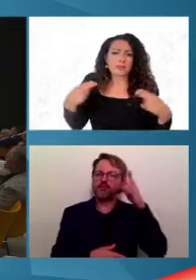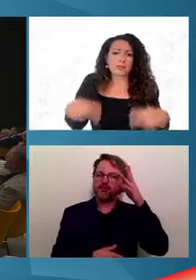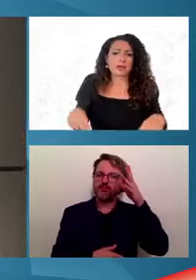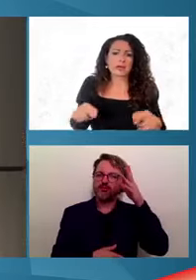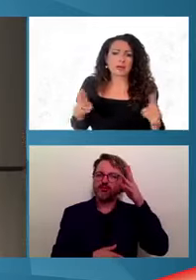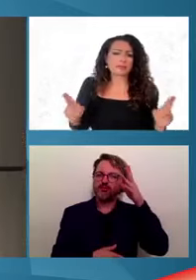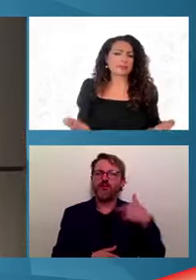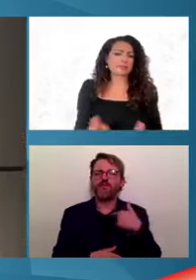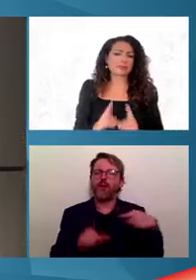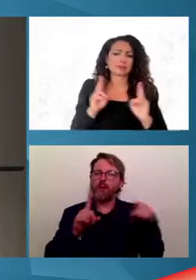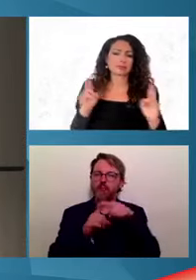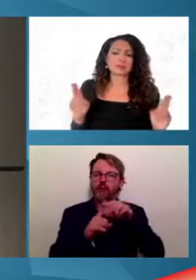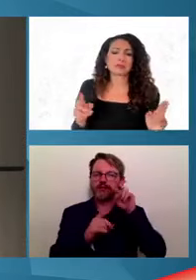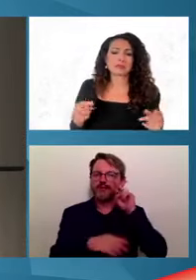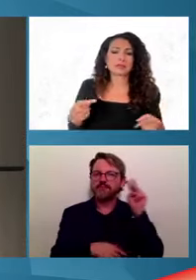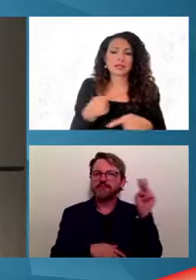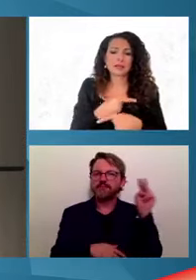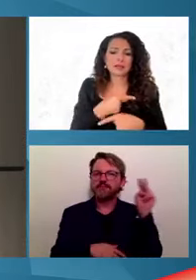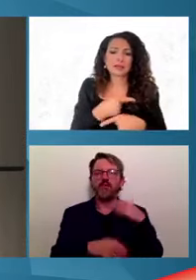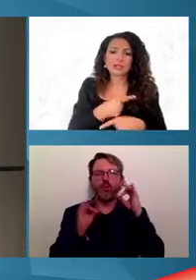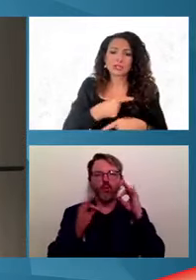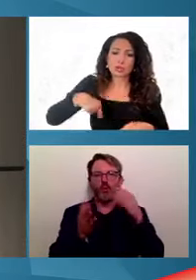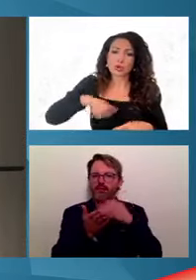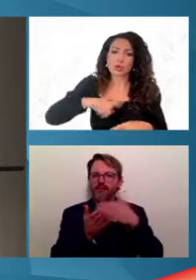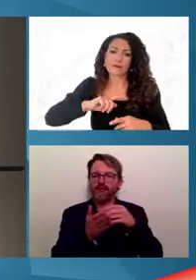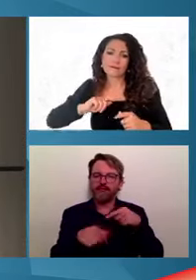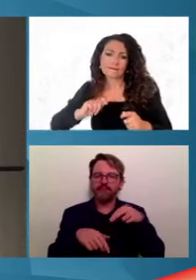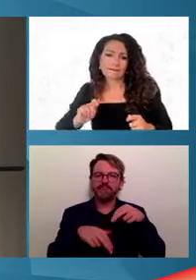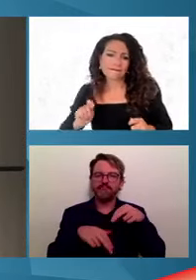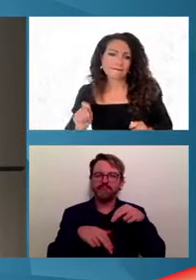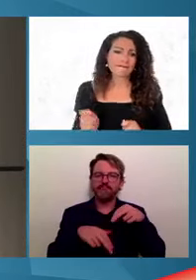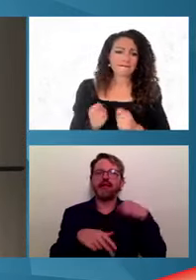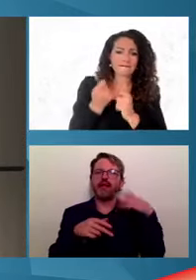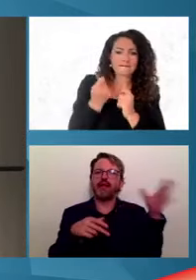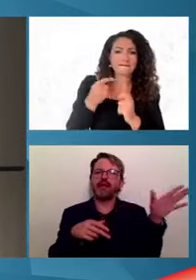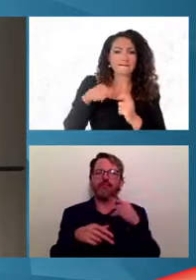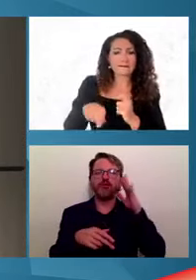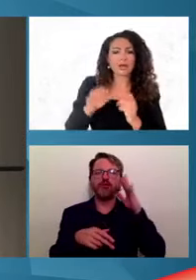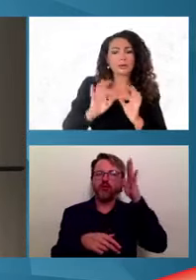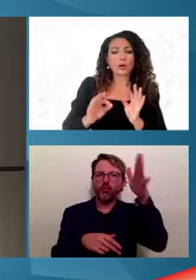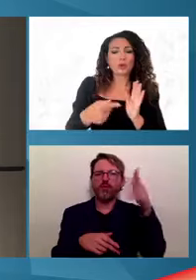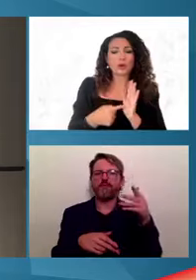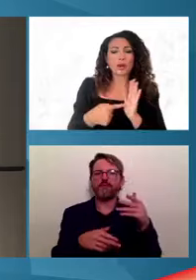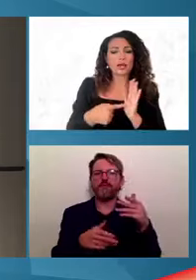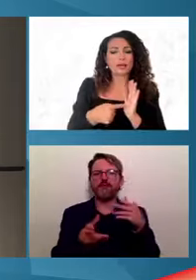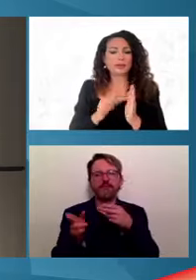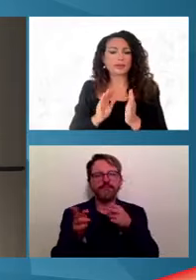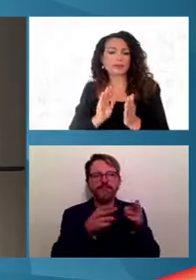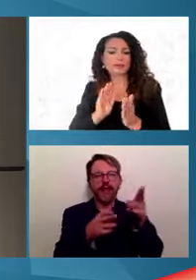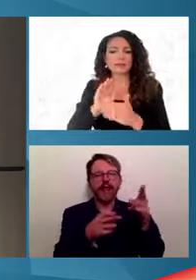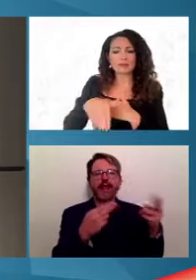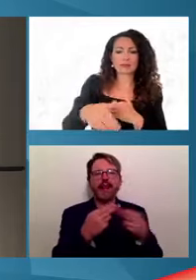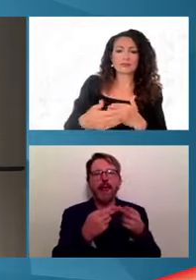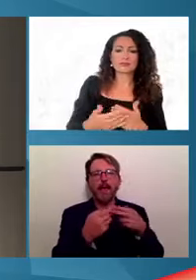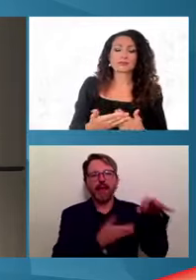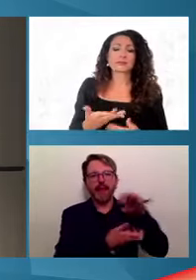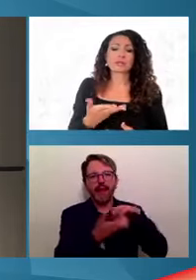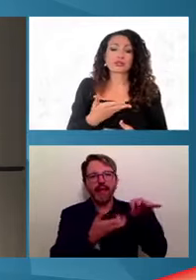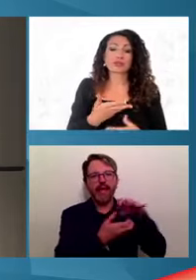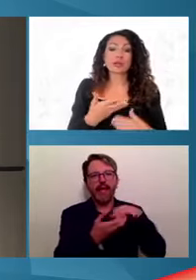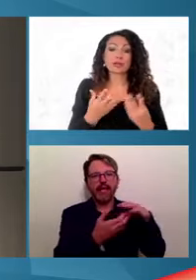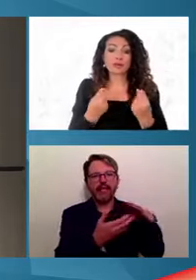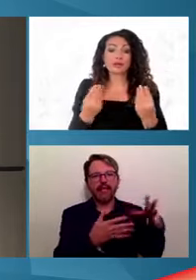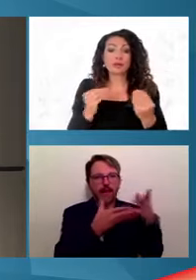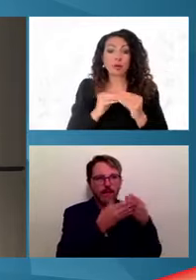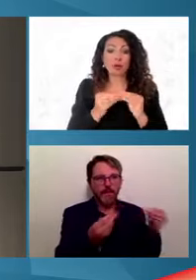gut weitergeht. Und einige zukunftsweisende Dinge haben wir in dieser Legislatur neben Krisenbewältigung gemacht. Einige darf ich